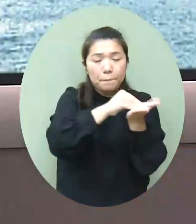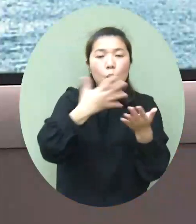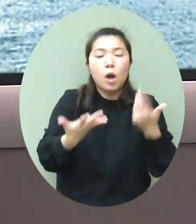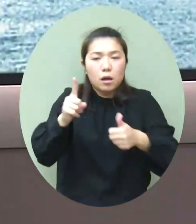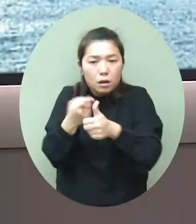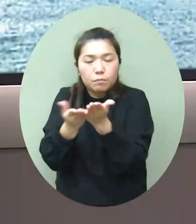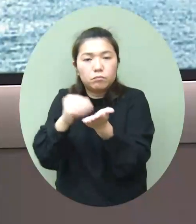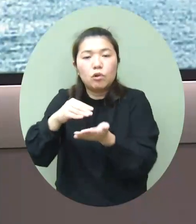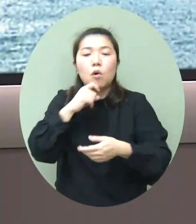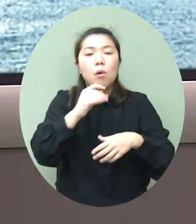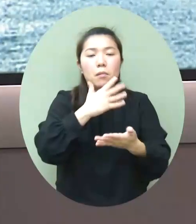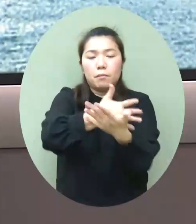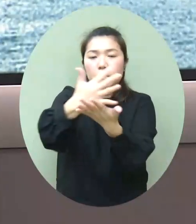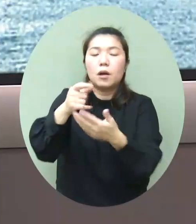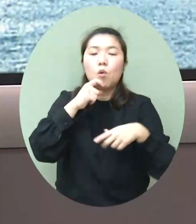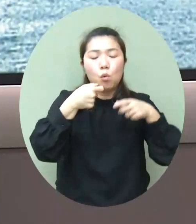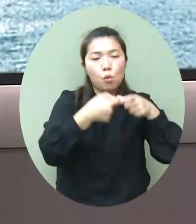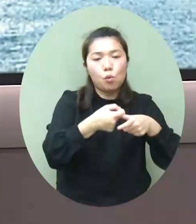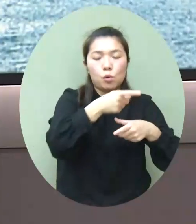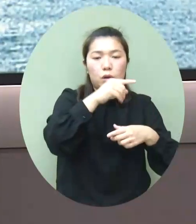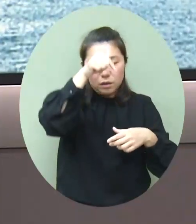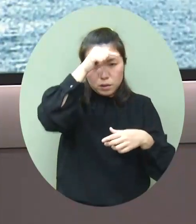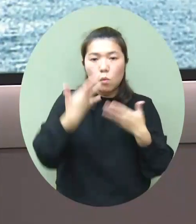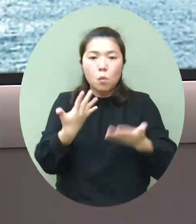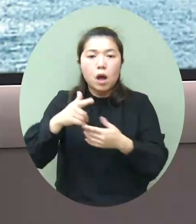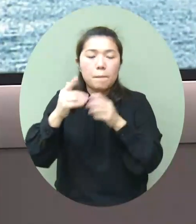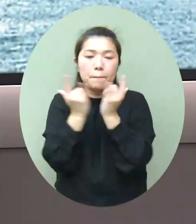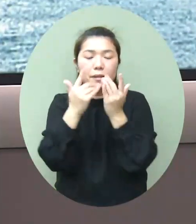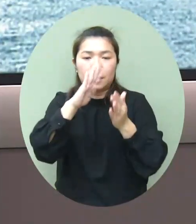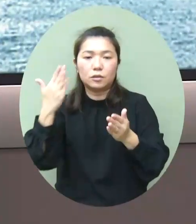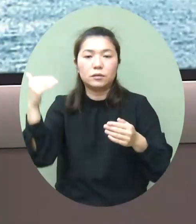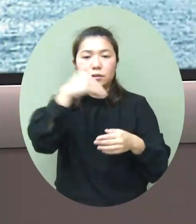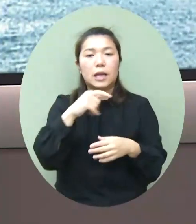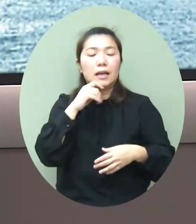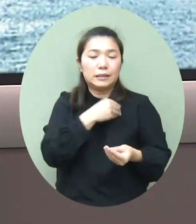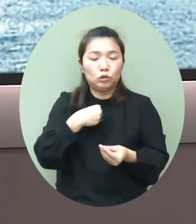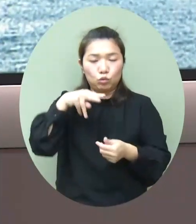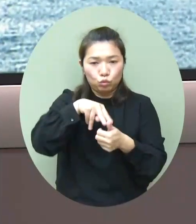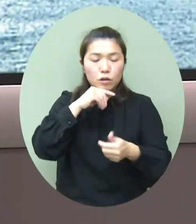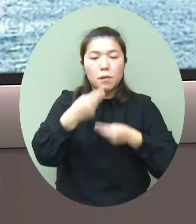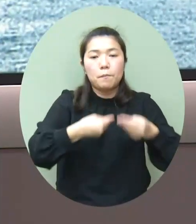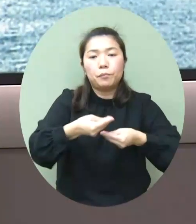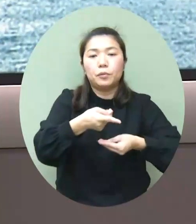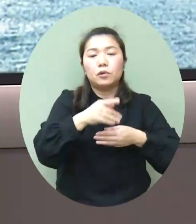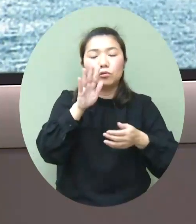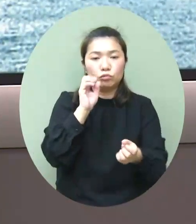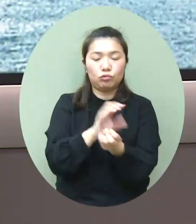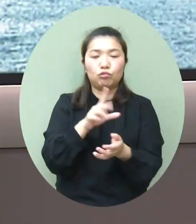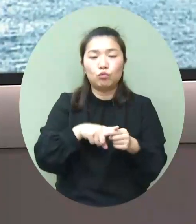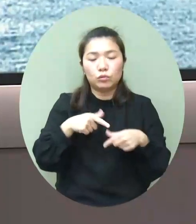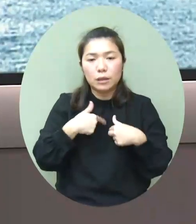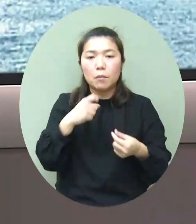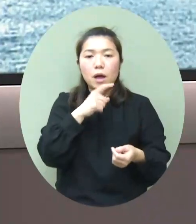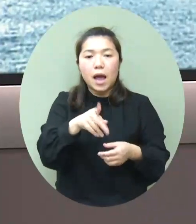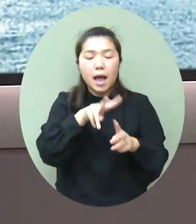7306名的病人在不同的公立医院，还有香港感染控制中心，还有医管局的传染病中心，还